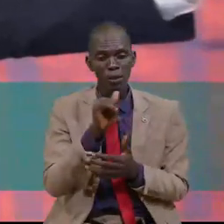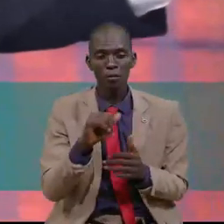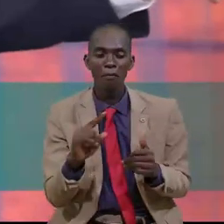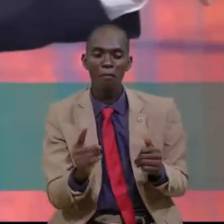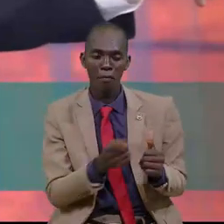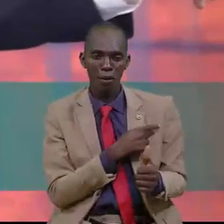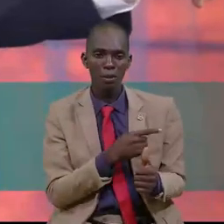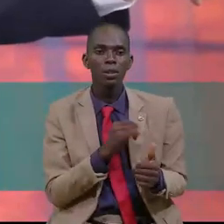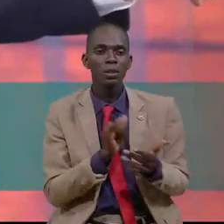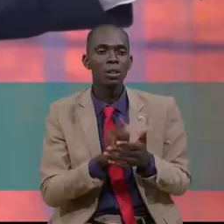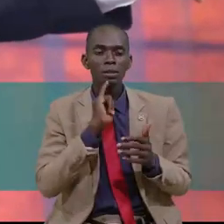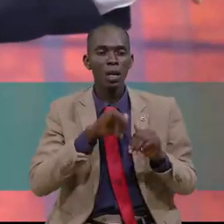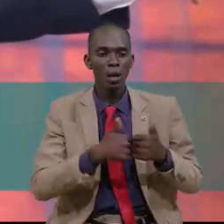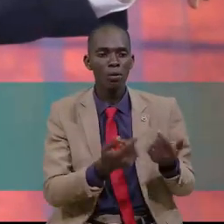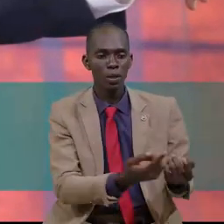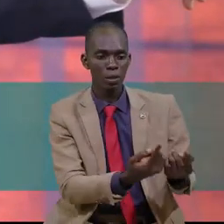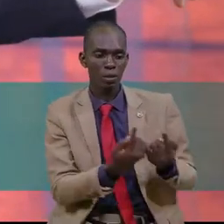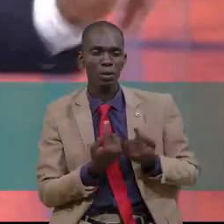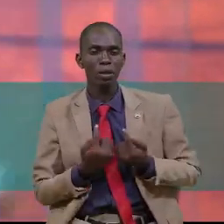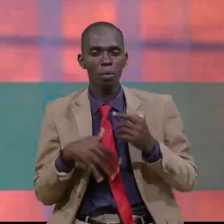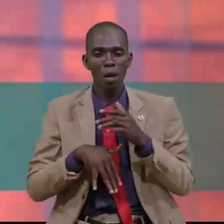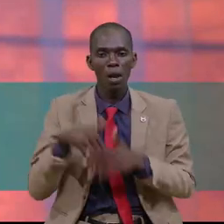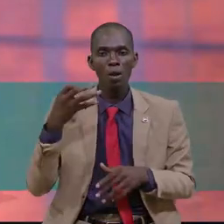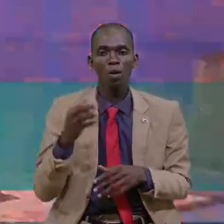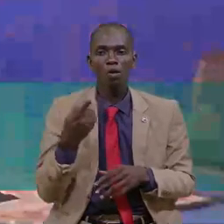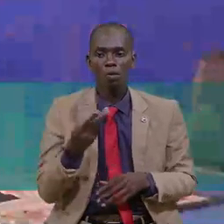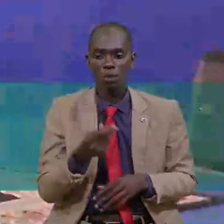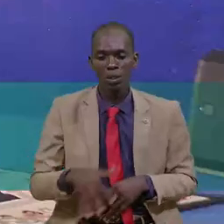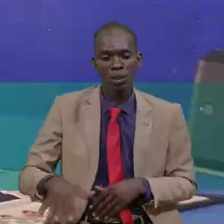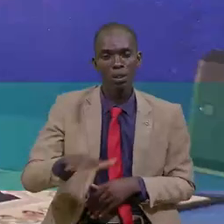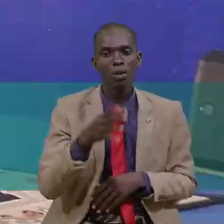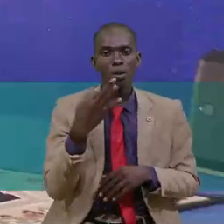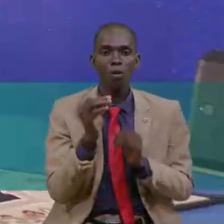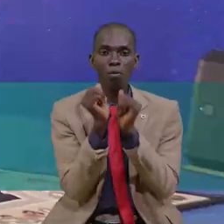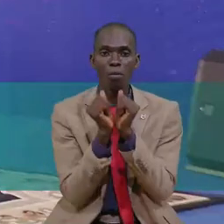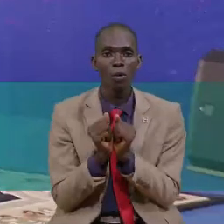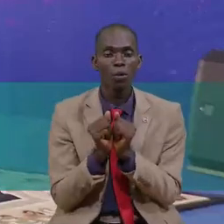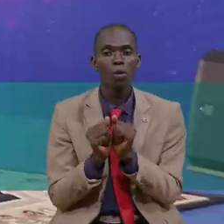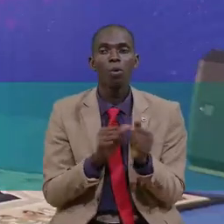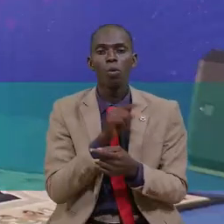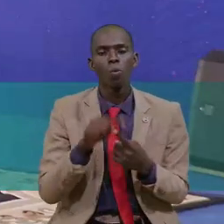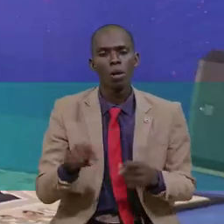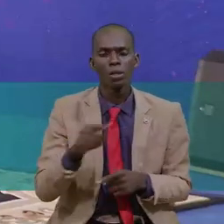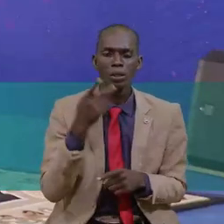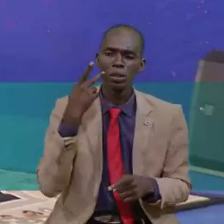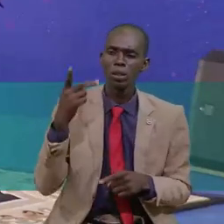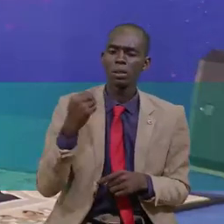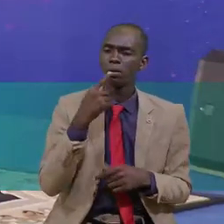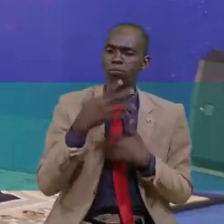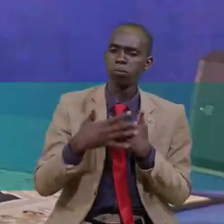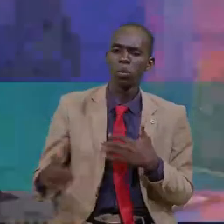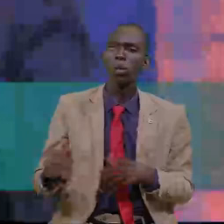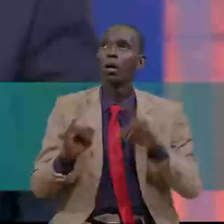Ils ont cru d'abord, c'est comme ça, ils sont sortis du pays d'Égypte, de la captivité. Quand je verrai le sang,